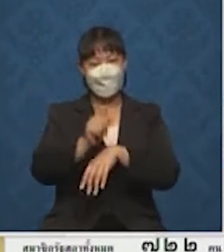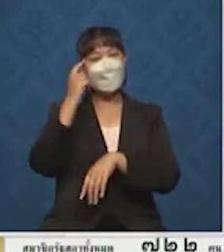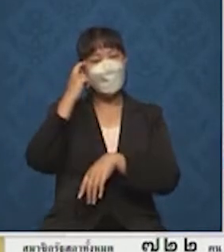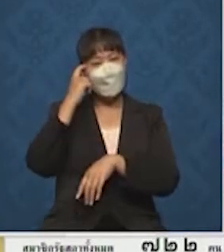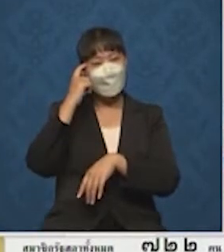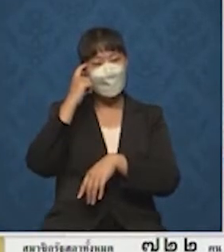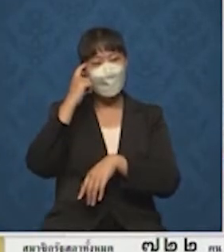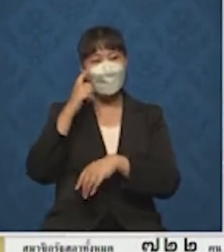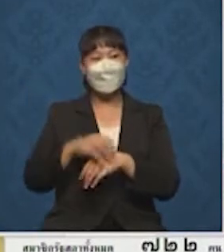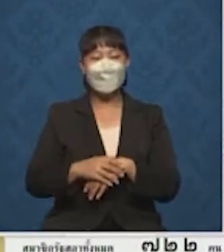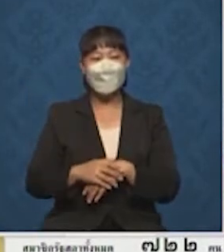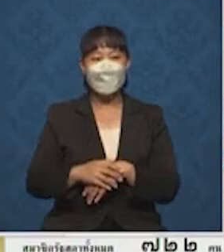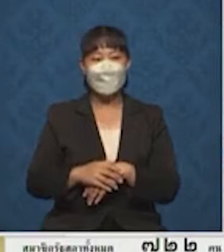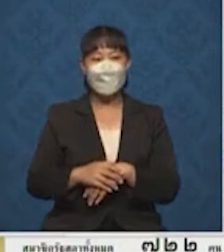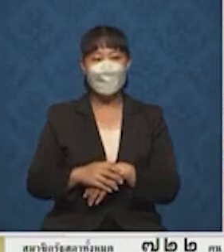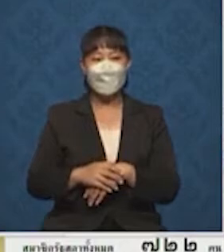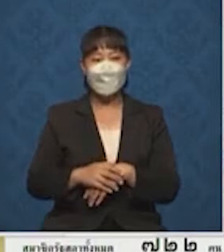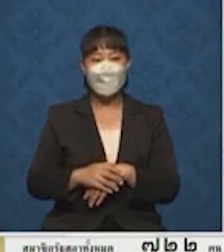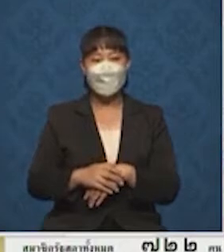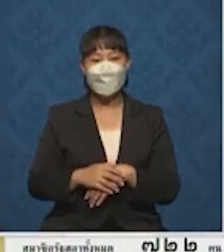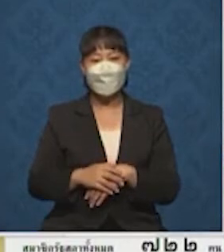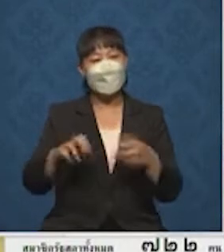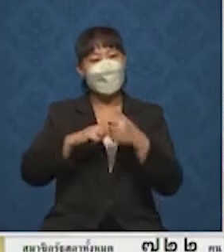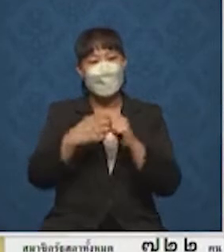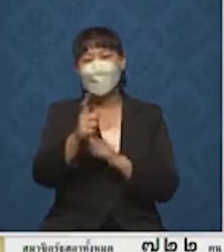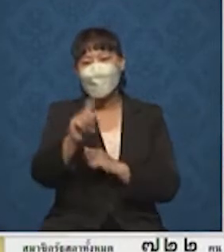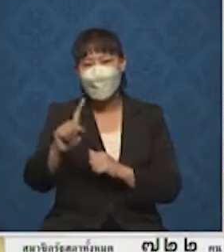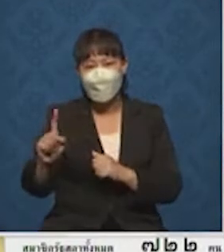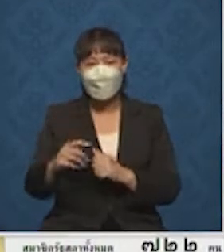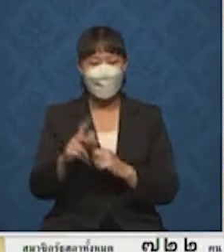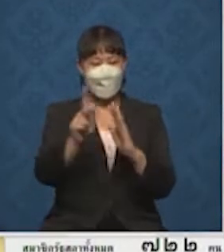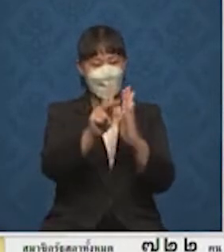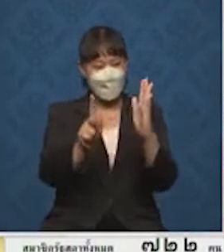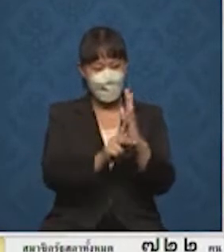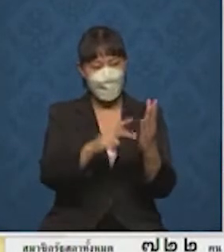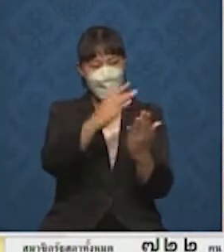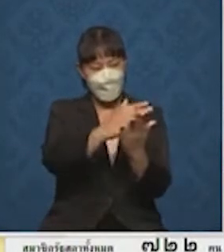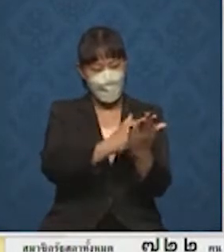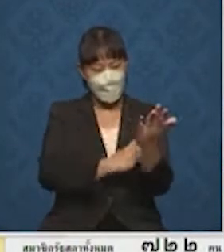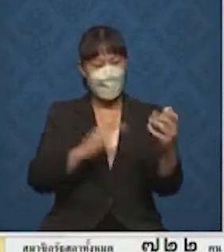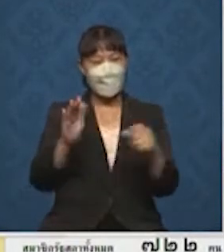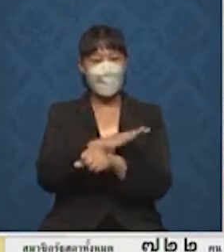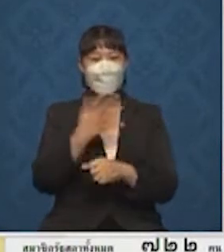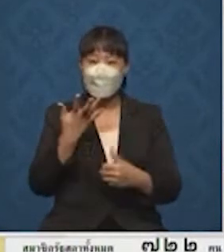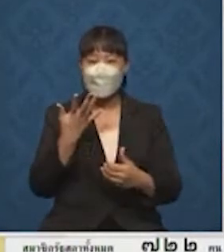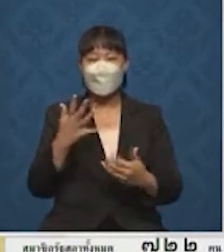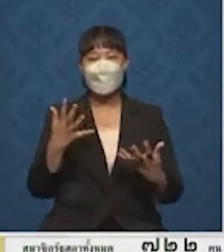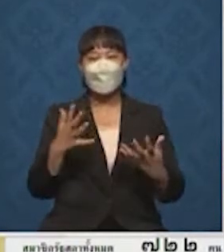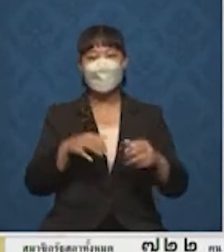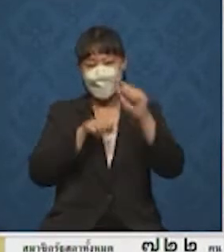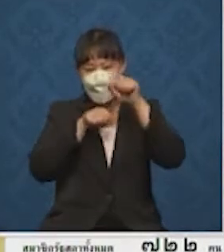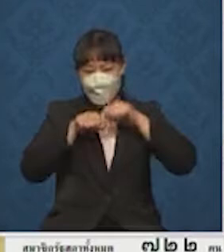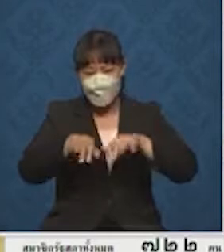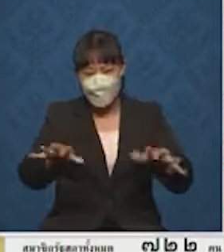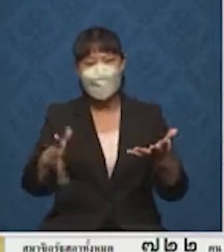เพราะกฎหมายไม่รอบครอบเพระกฎหมายที่เกิดขึ้นเนี่สักแต่วาออกผมพูดอย่นี้